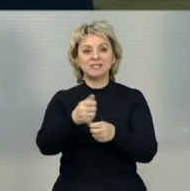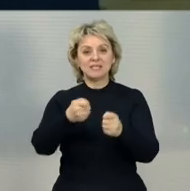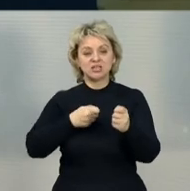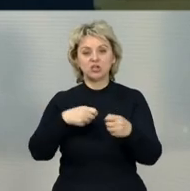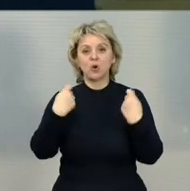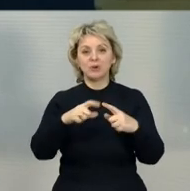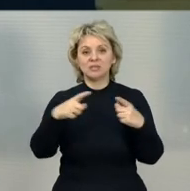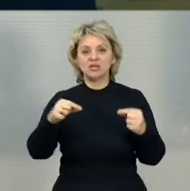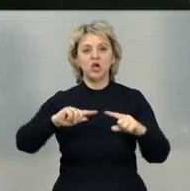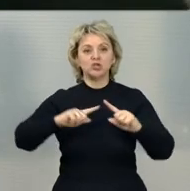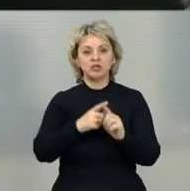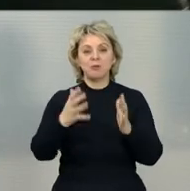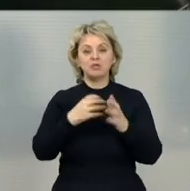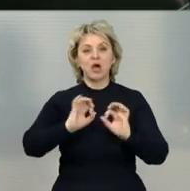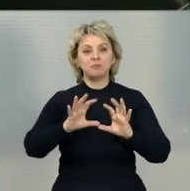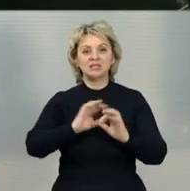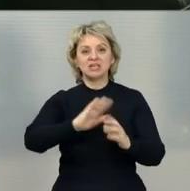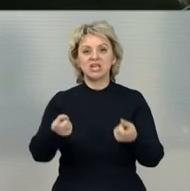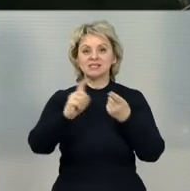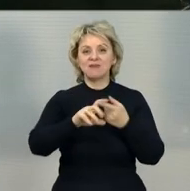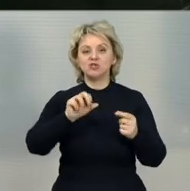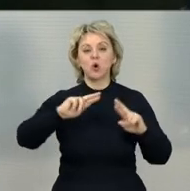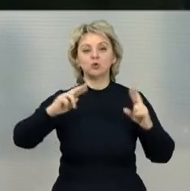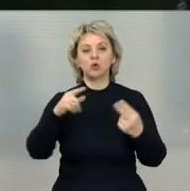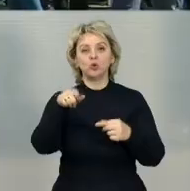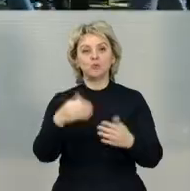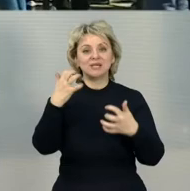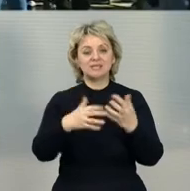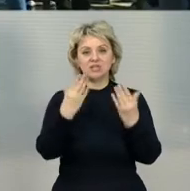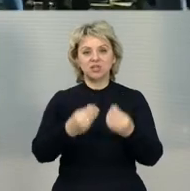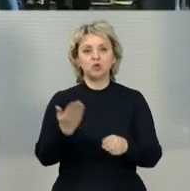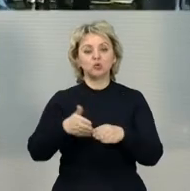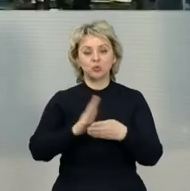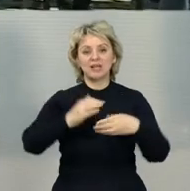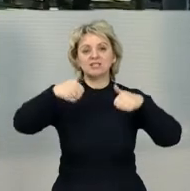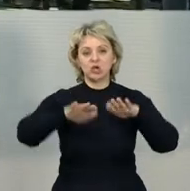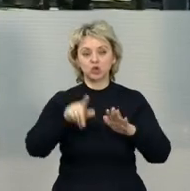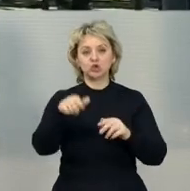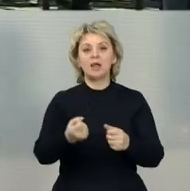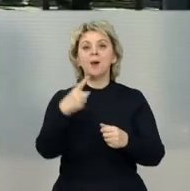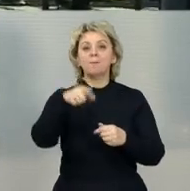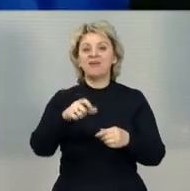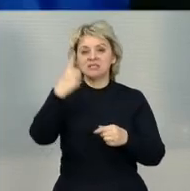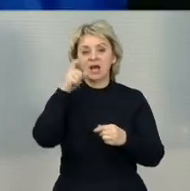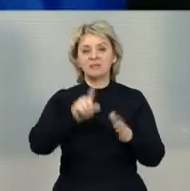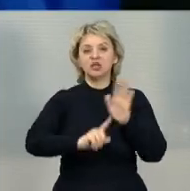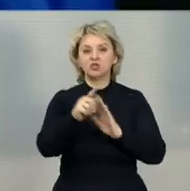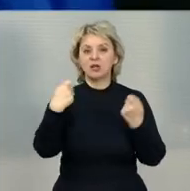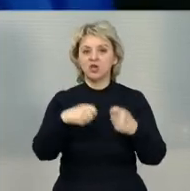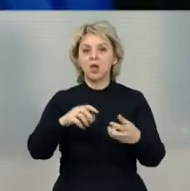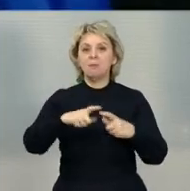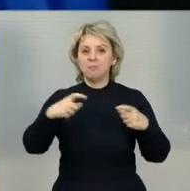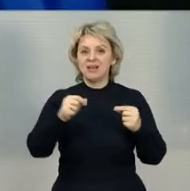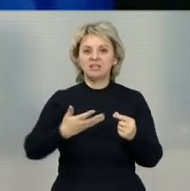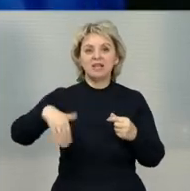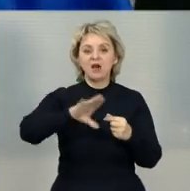продаж объяснили техническими причинами, не зависящими от клуба. И к середине дня трудности разрешились. Появилось объявление о начале продаж билетов